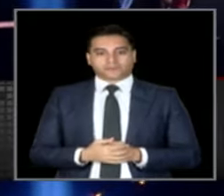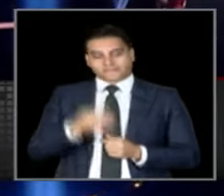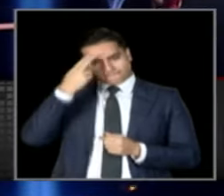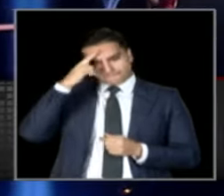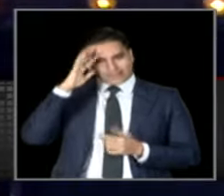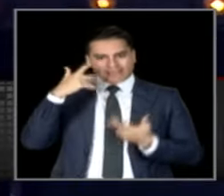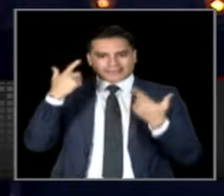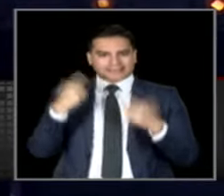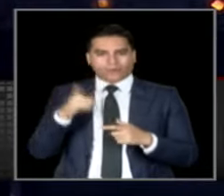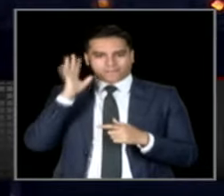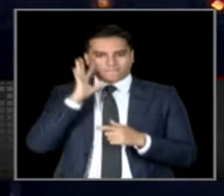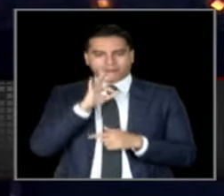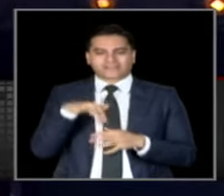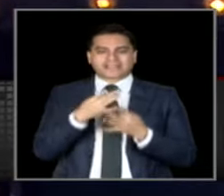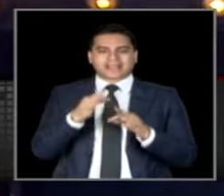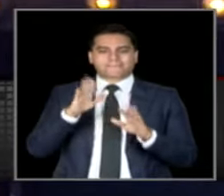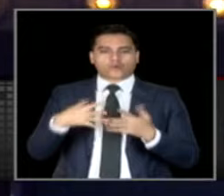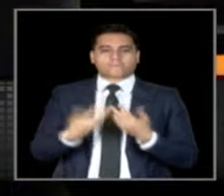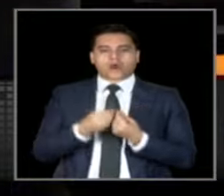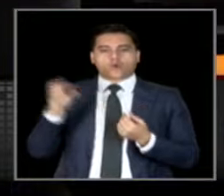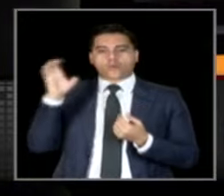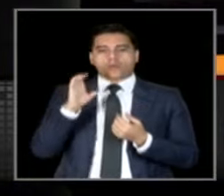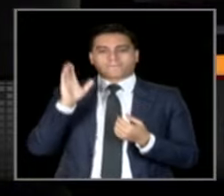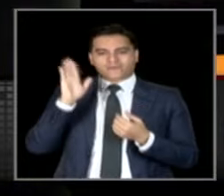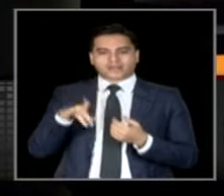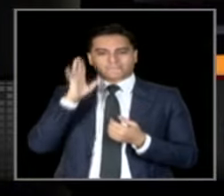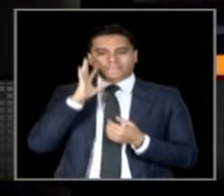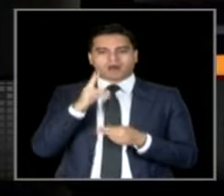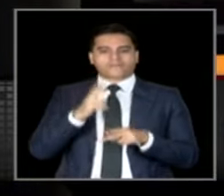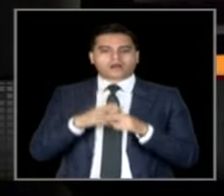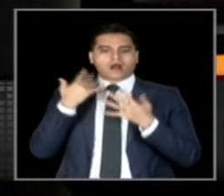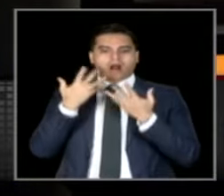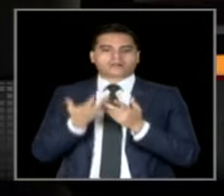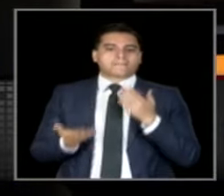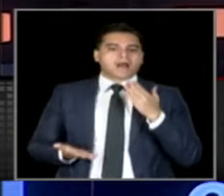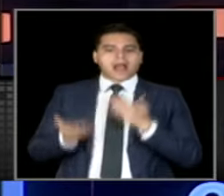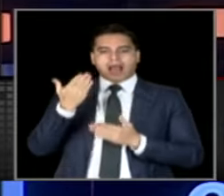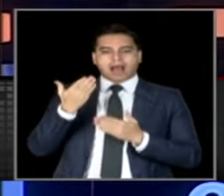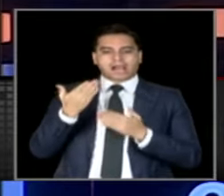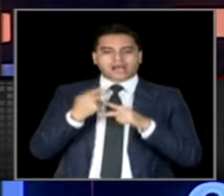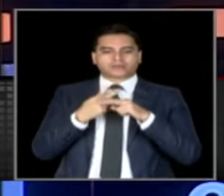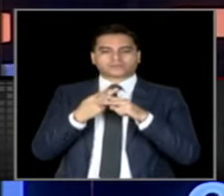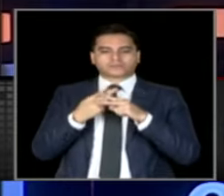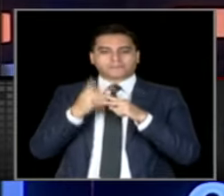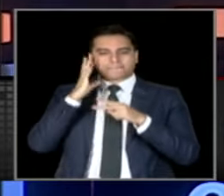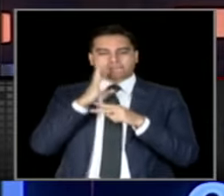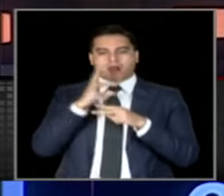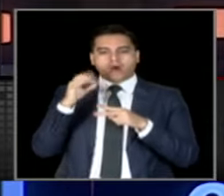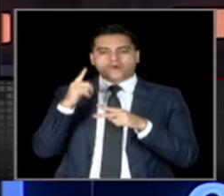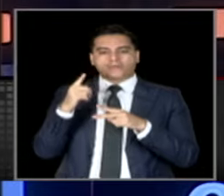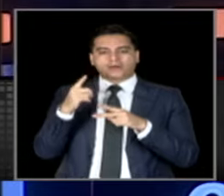ما هي الدولة التي تقع بالكامل في أوروبا وتمتلك أعلى نسبة مئوية من